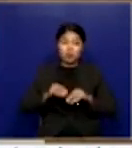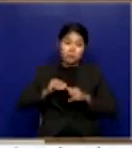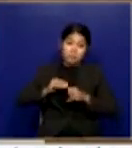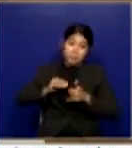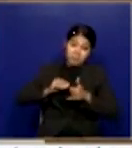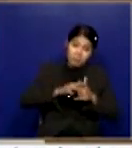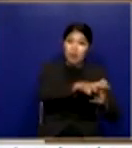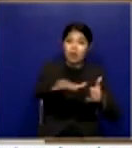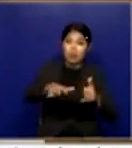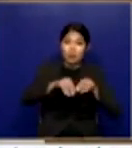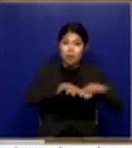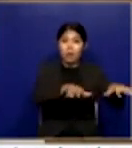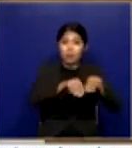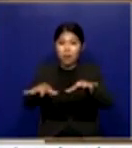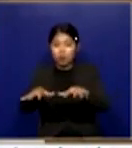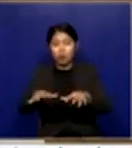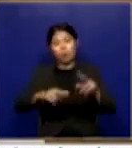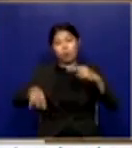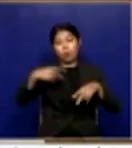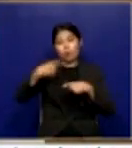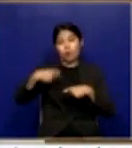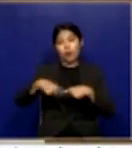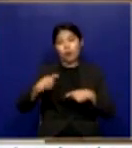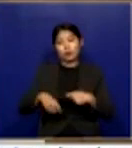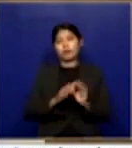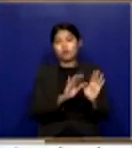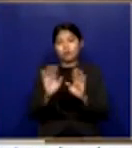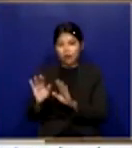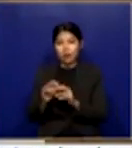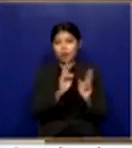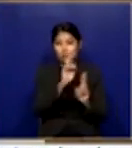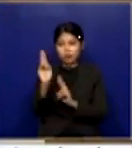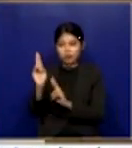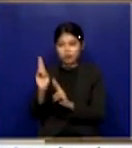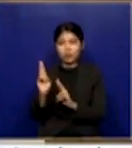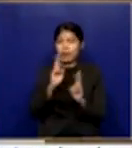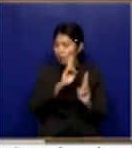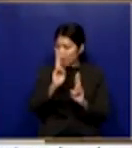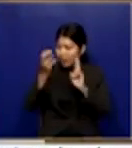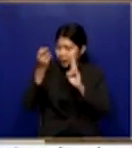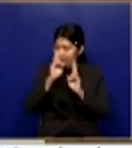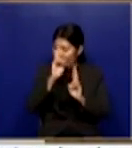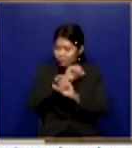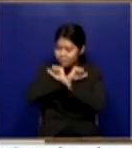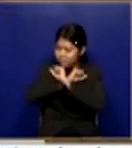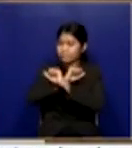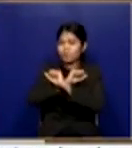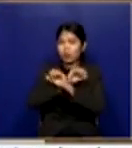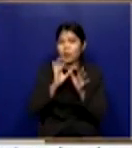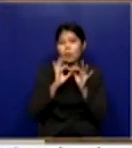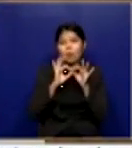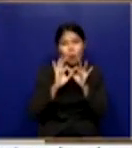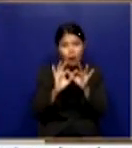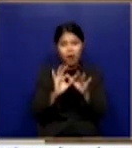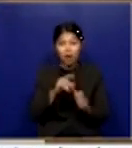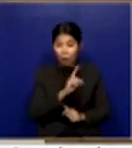มากๆก็คงไม่ไหวเป็นกันนะครับก็ฝากกูด้วยกันขอให้ทำไม่ระวังให้มากที่สุดผมห่วงใยไม่ได้ผม